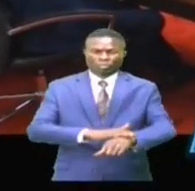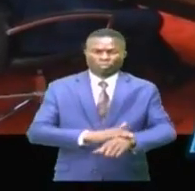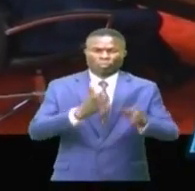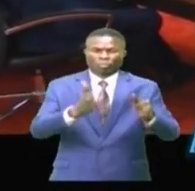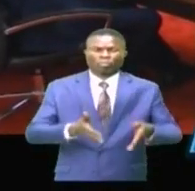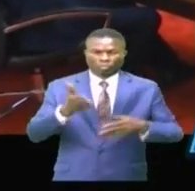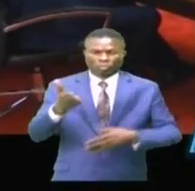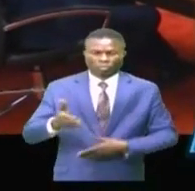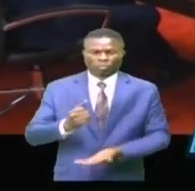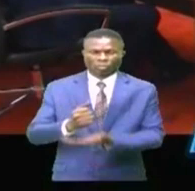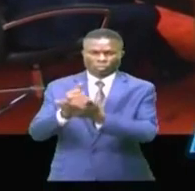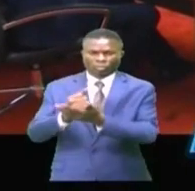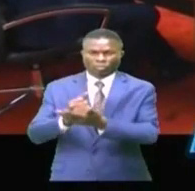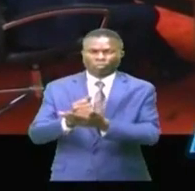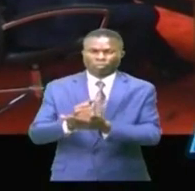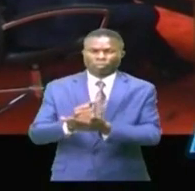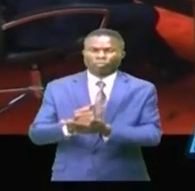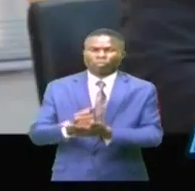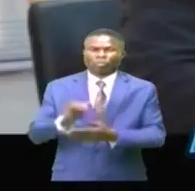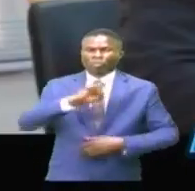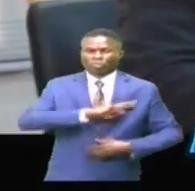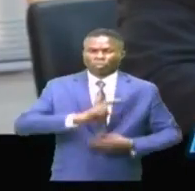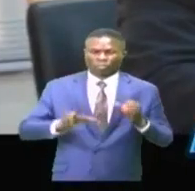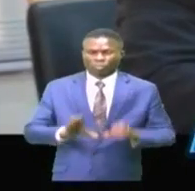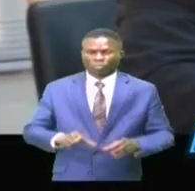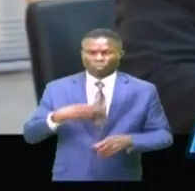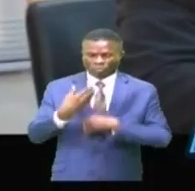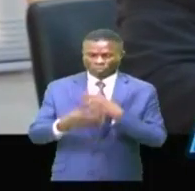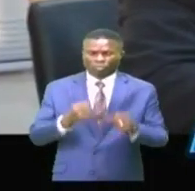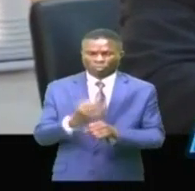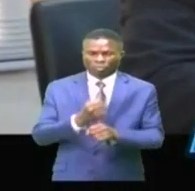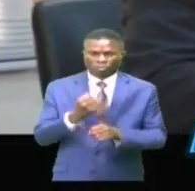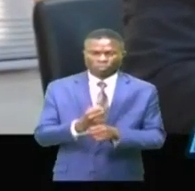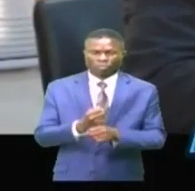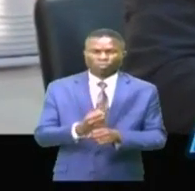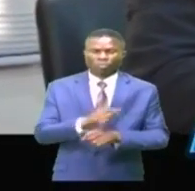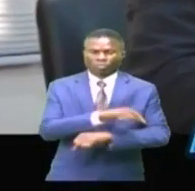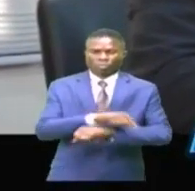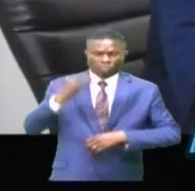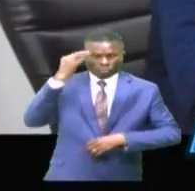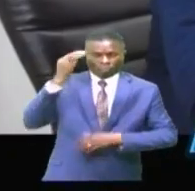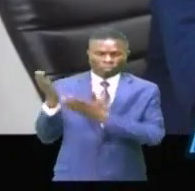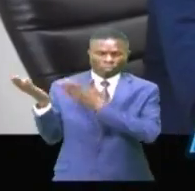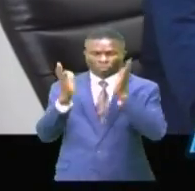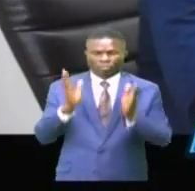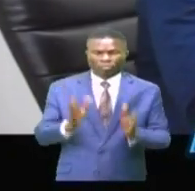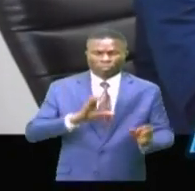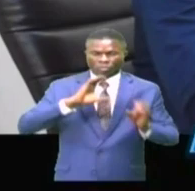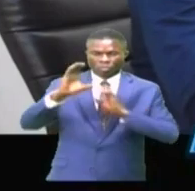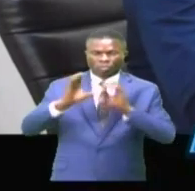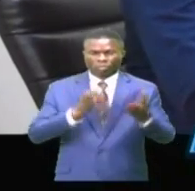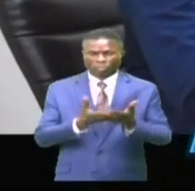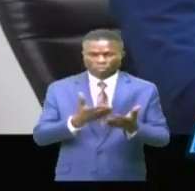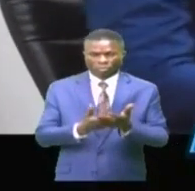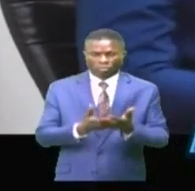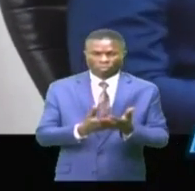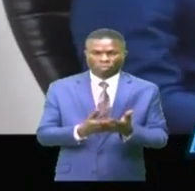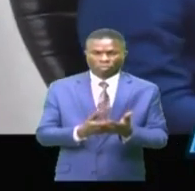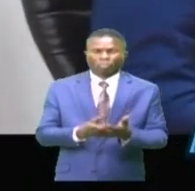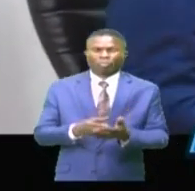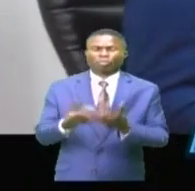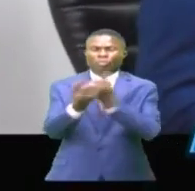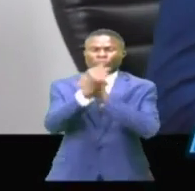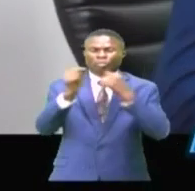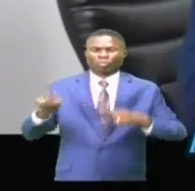permettre le gouvernement de la RDC à travers le ministère de transport va de communication et des enclavagements